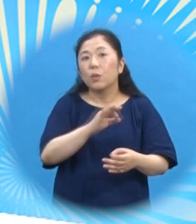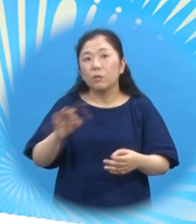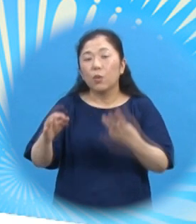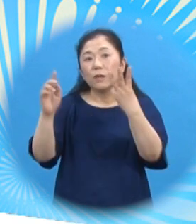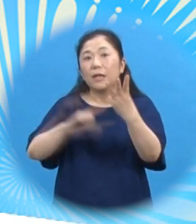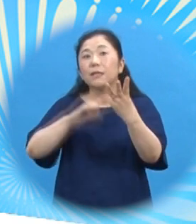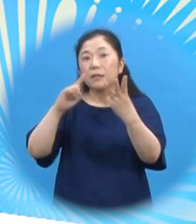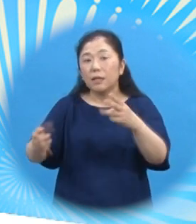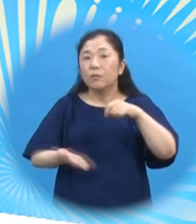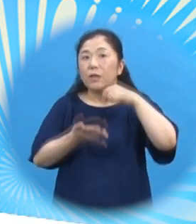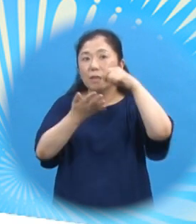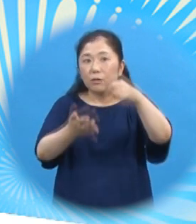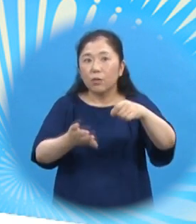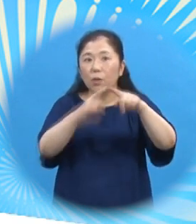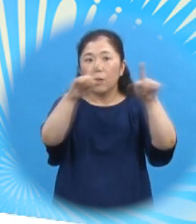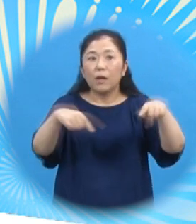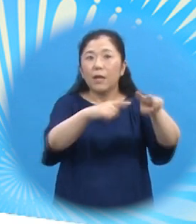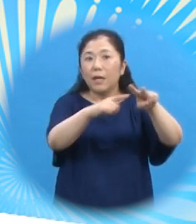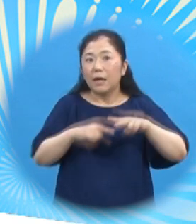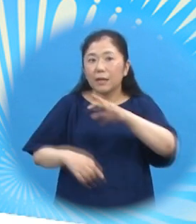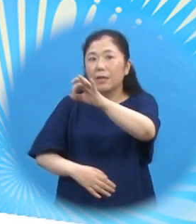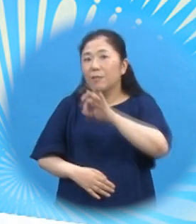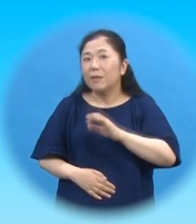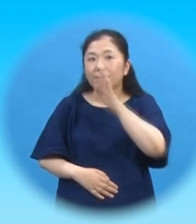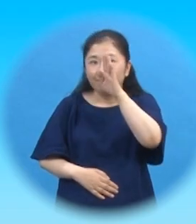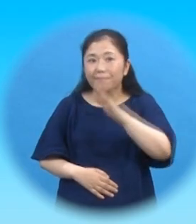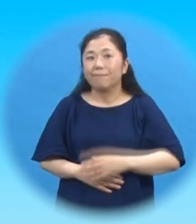レゼント。はがきやメールでご応募くださいね。